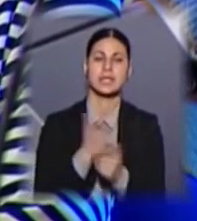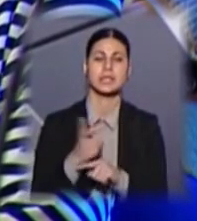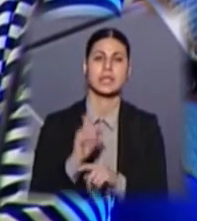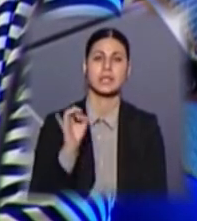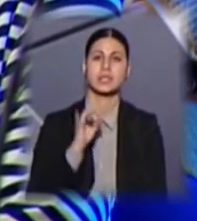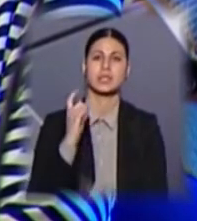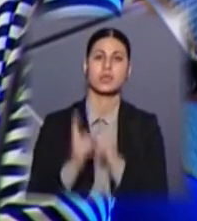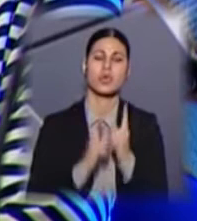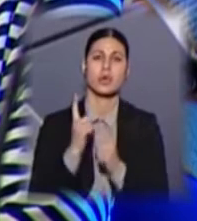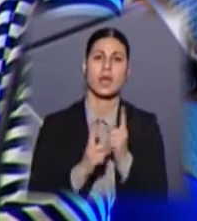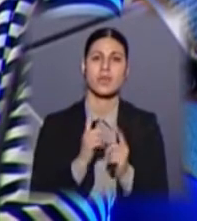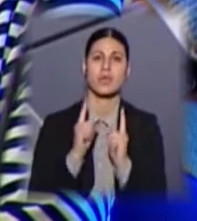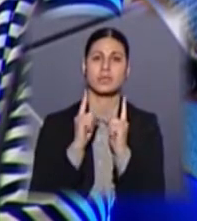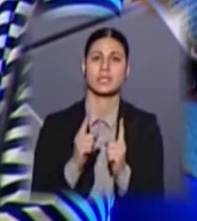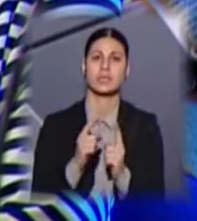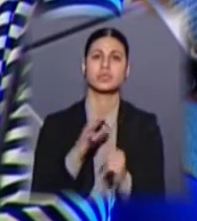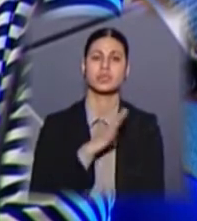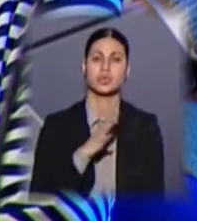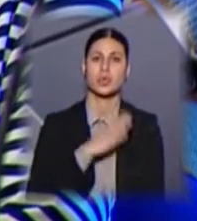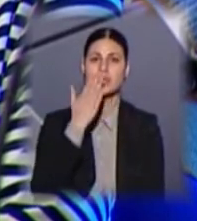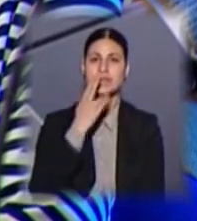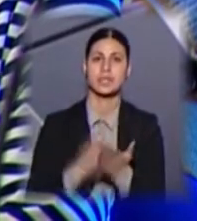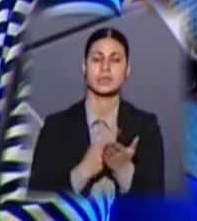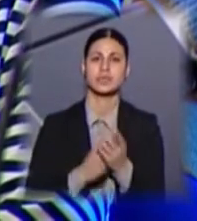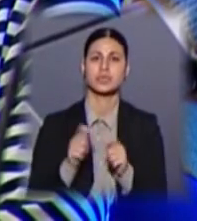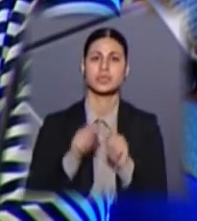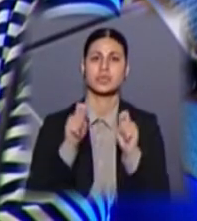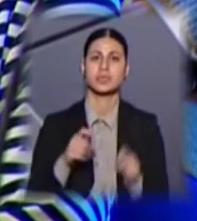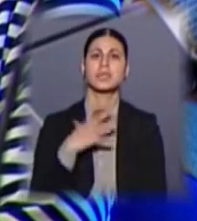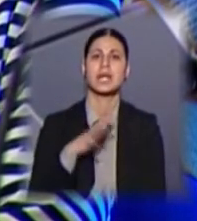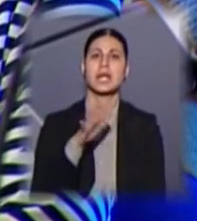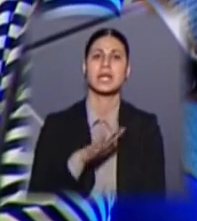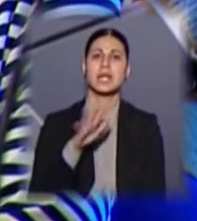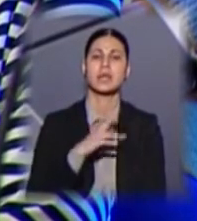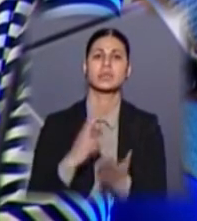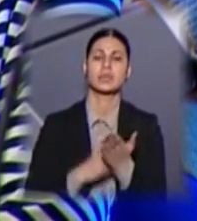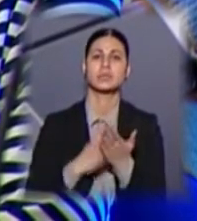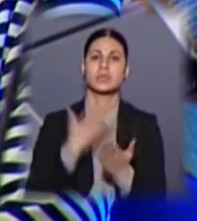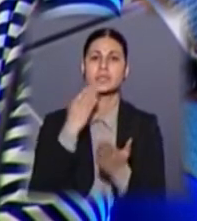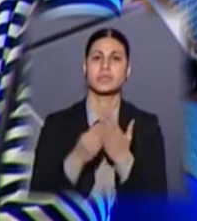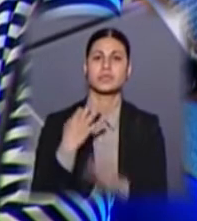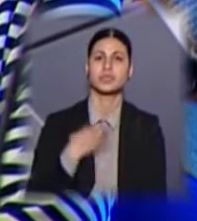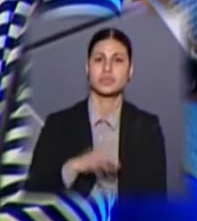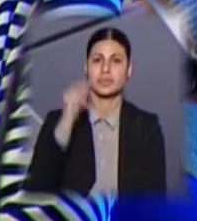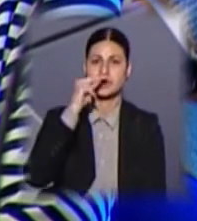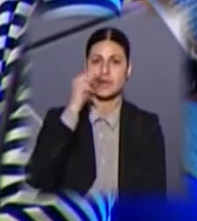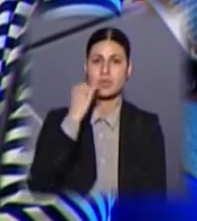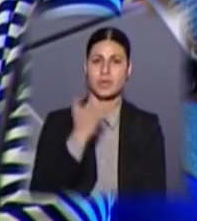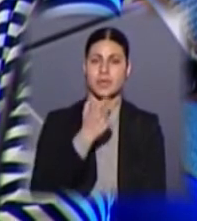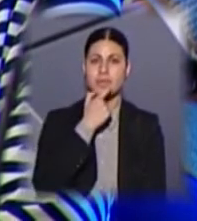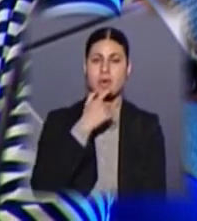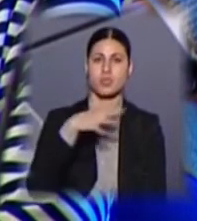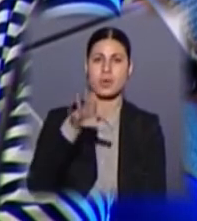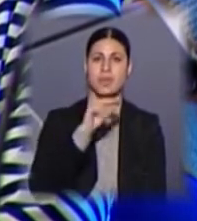საინტერესო რეფორმის ფარგლებში ხდებოდა ამ სახელმწიფოების შექმნა, ქართული სახელმწიფოების, რომლებიცაც თქვენი შვილები სწავლობდნენ, მაყურებლებს